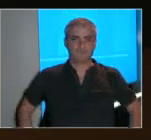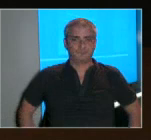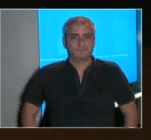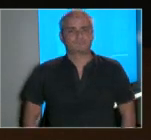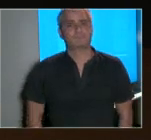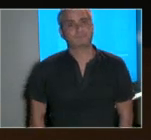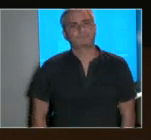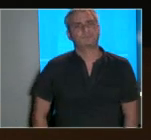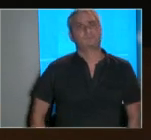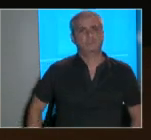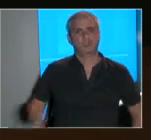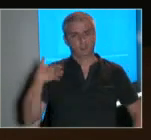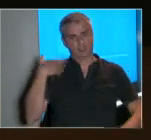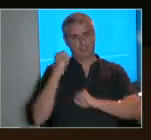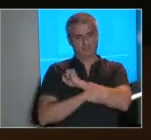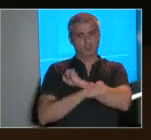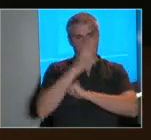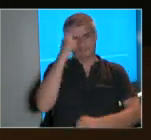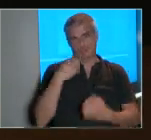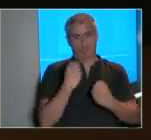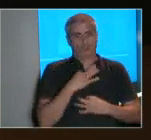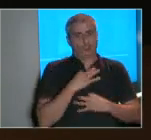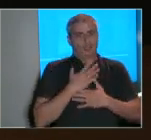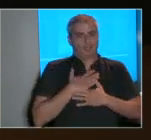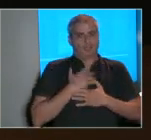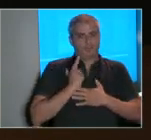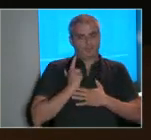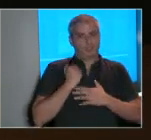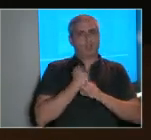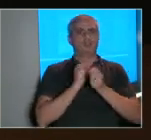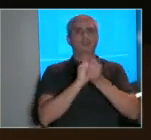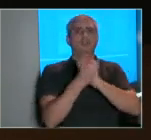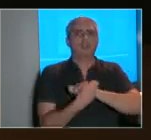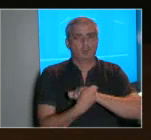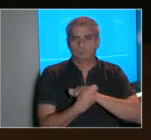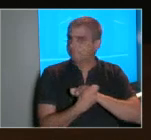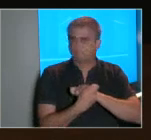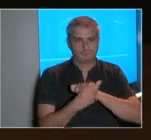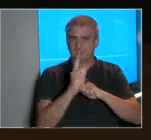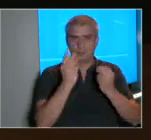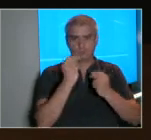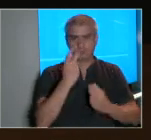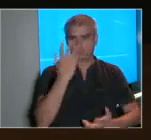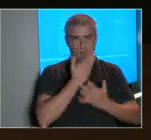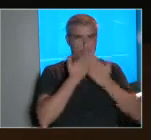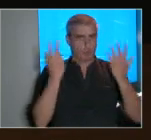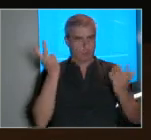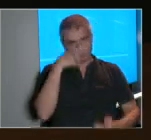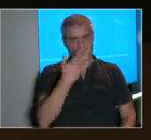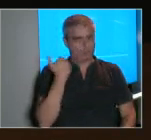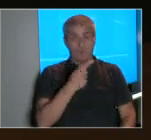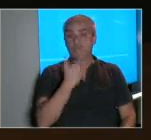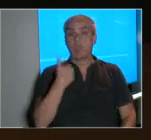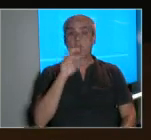כשאני הייתי סטודנטית, הבנתי את הכוח שלנו ושלי אישית להביא לשינוי. זה לא משהו מובן מאליו.